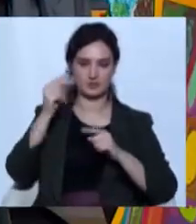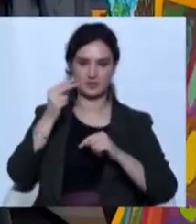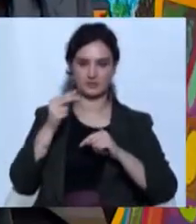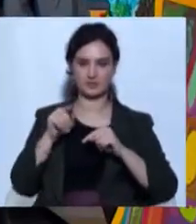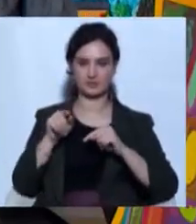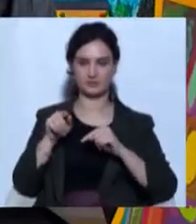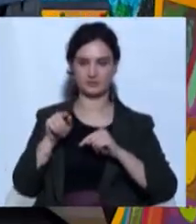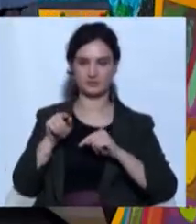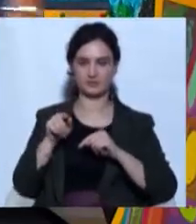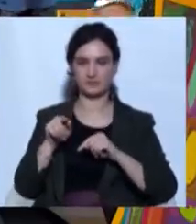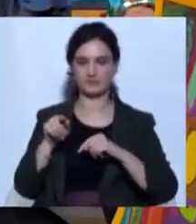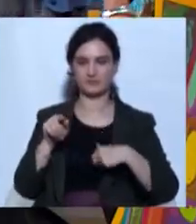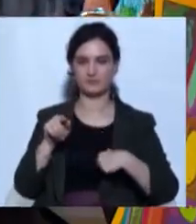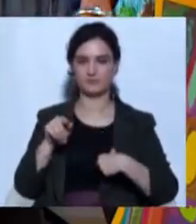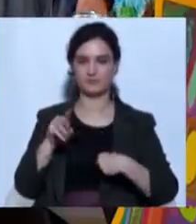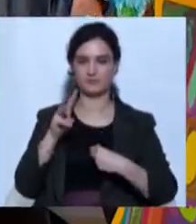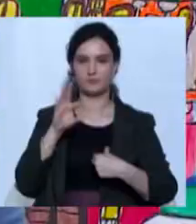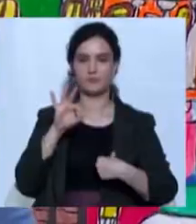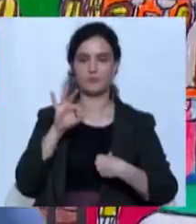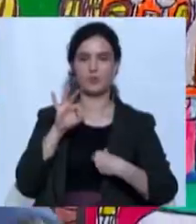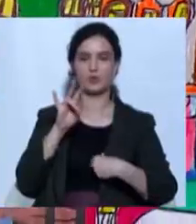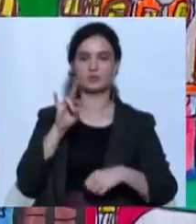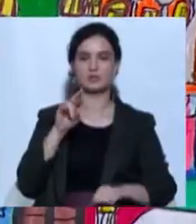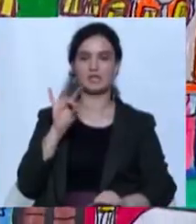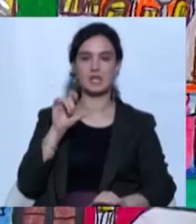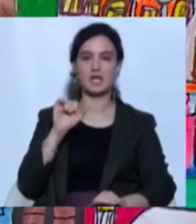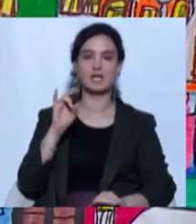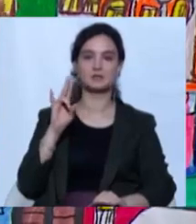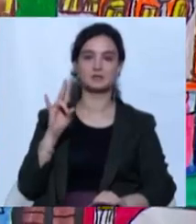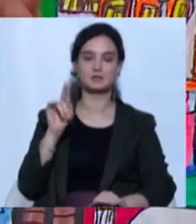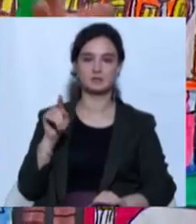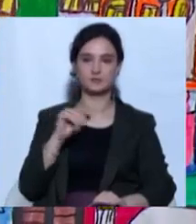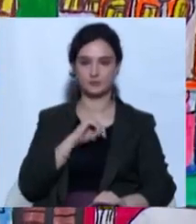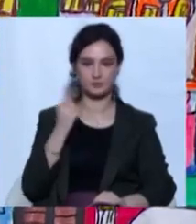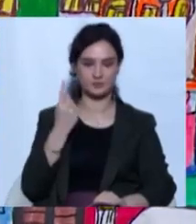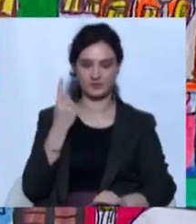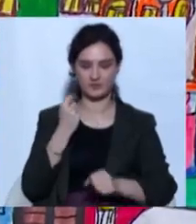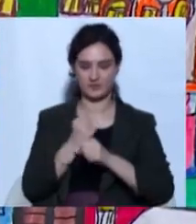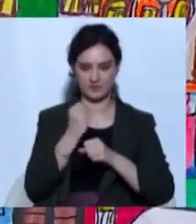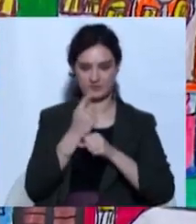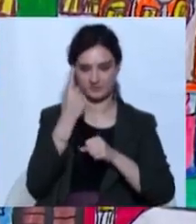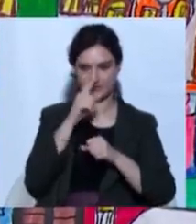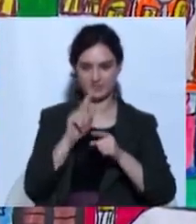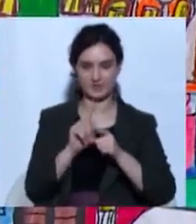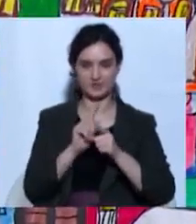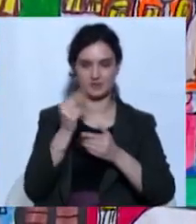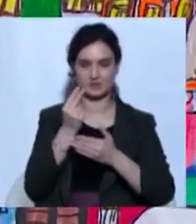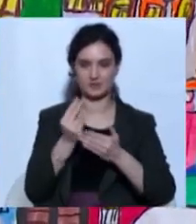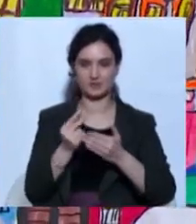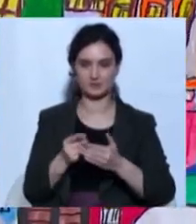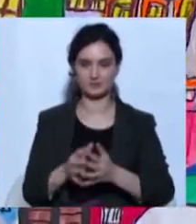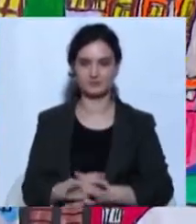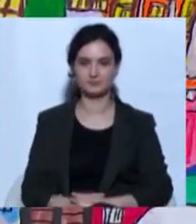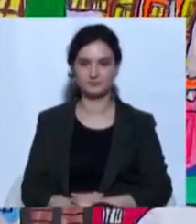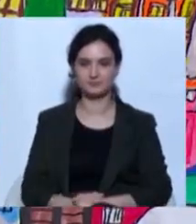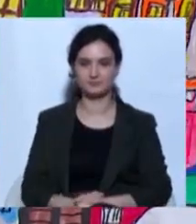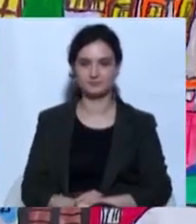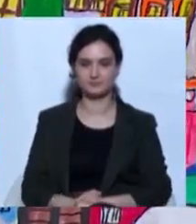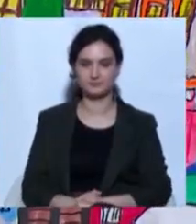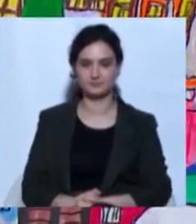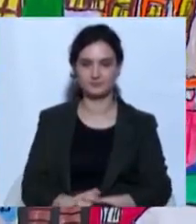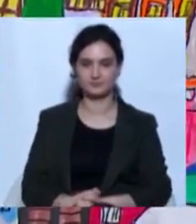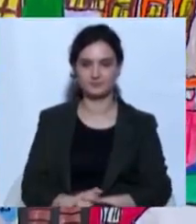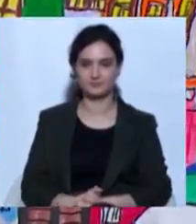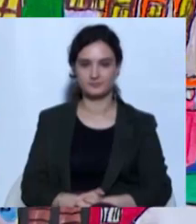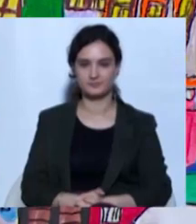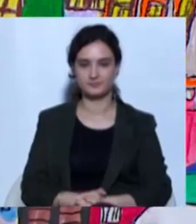მხატვარი მონდრიანი, რომელსაც პირველმა გააკეთა ესეთი ნამუშევარი, ეს იყო